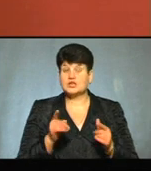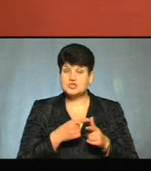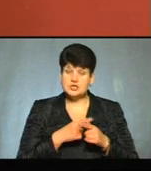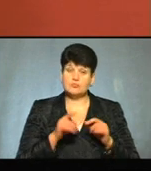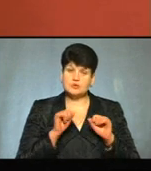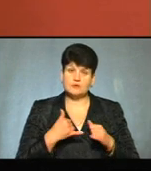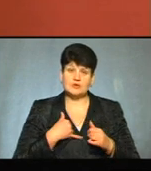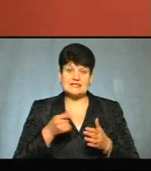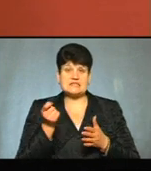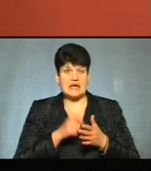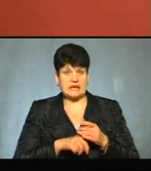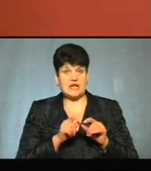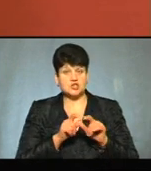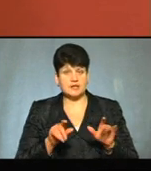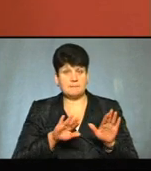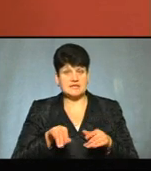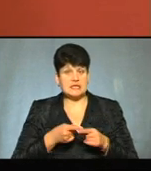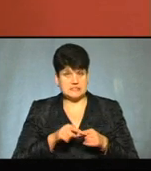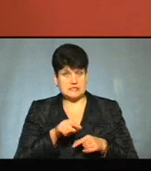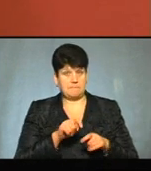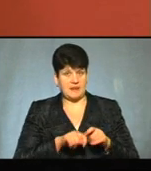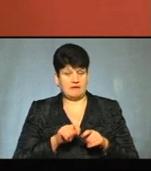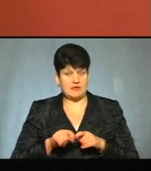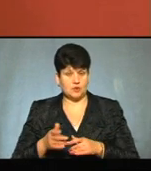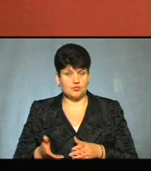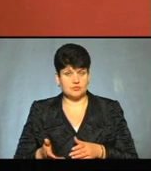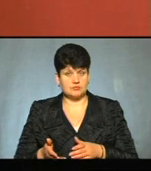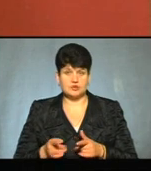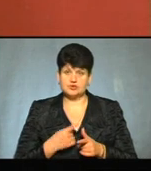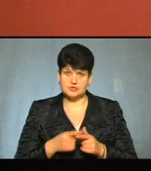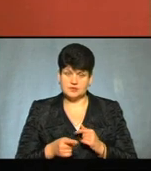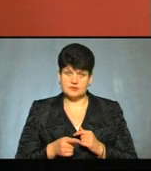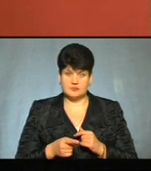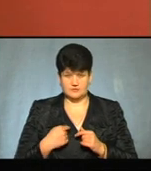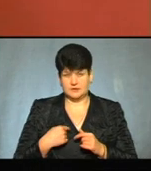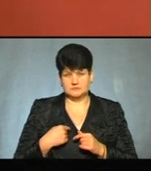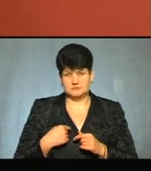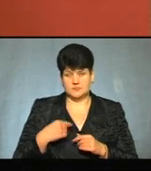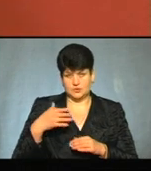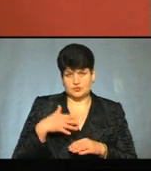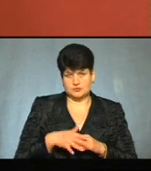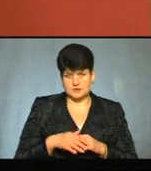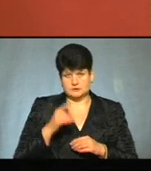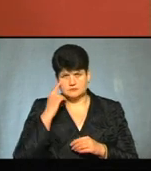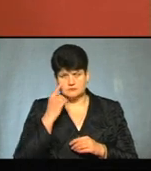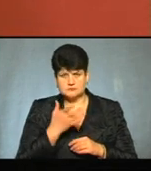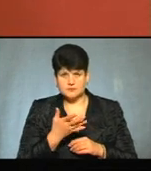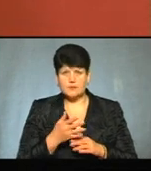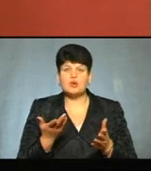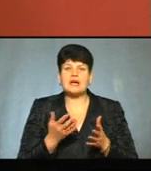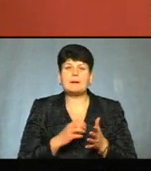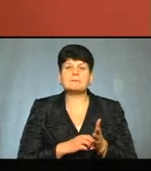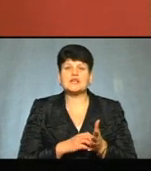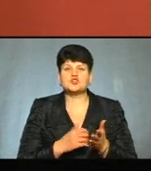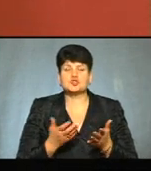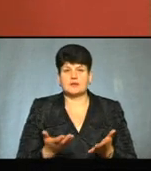Чи можливе в нас закриття шкіл після цих перевірок? Чи передбачаєте, ви вже допускаєте взагалі таку думку? І по